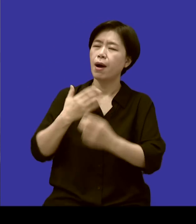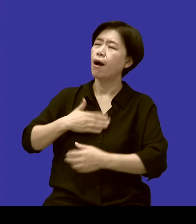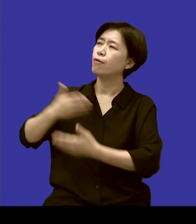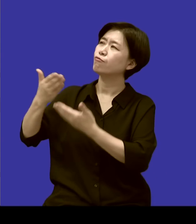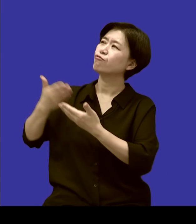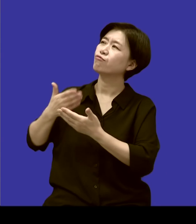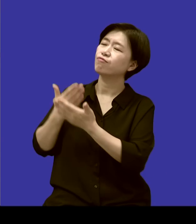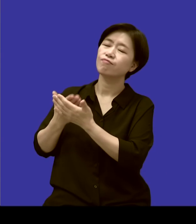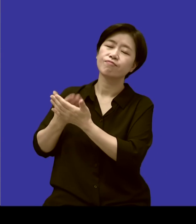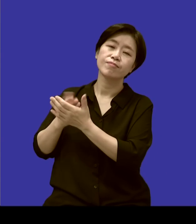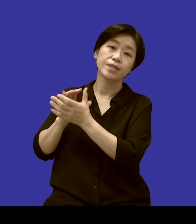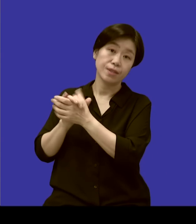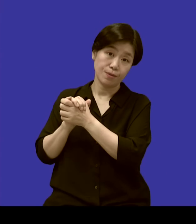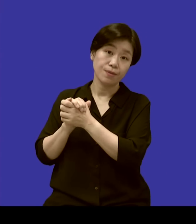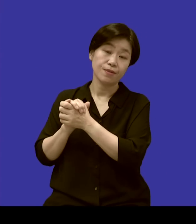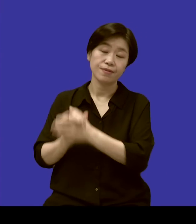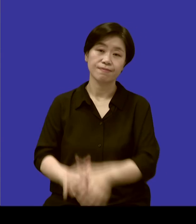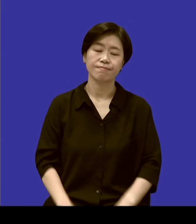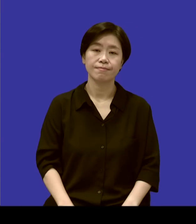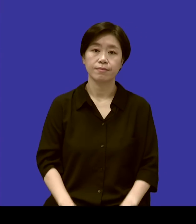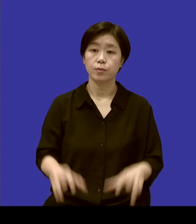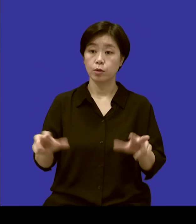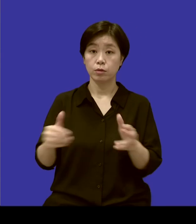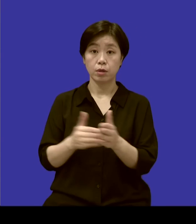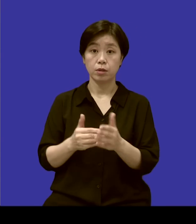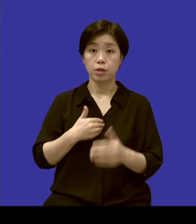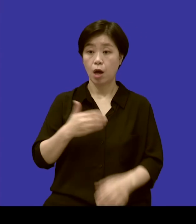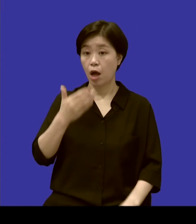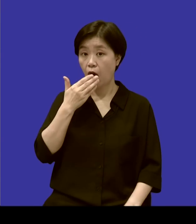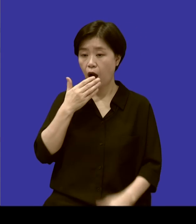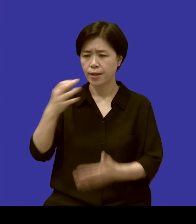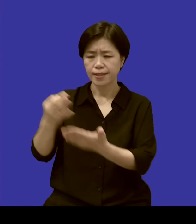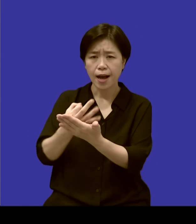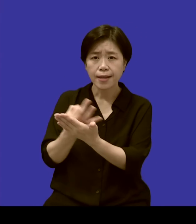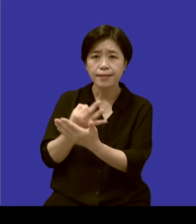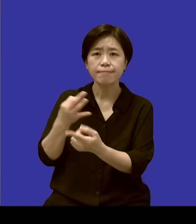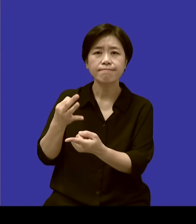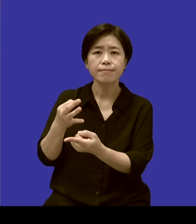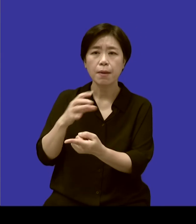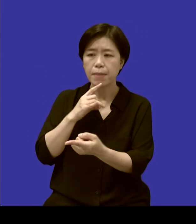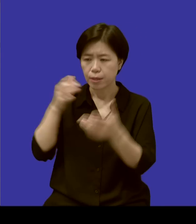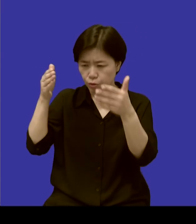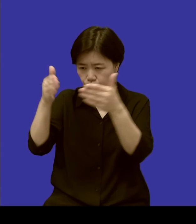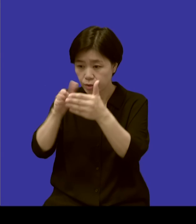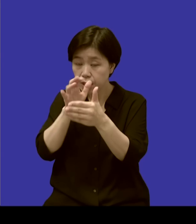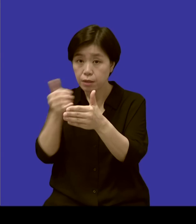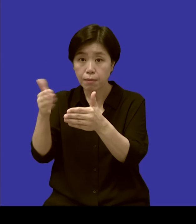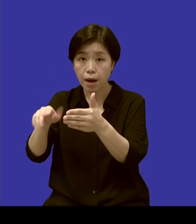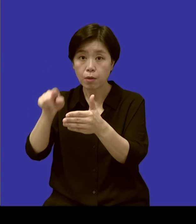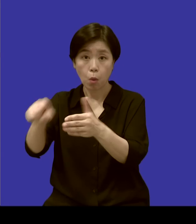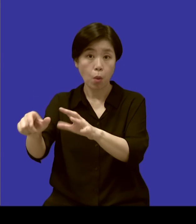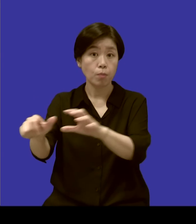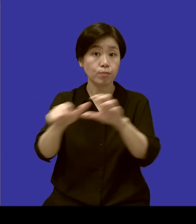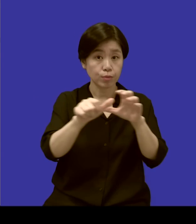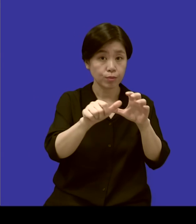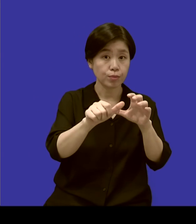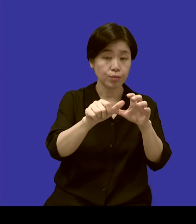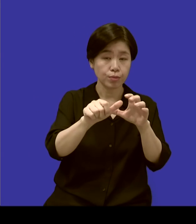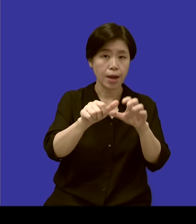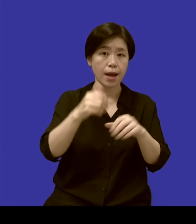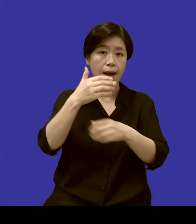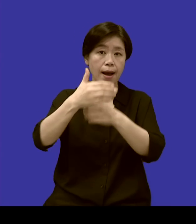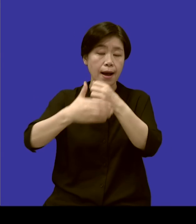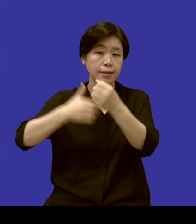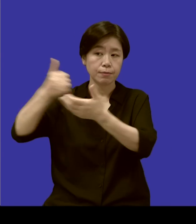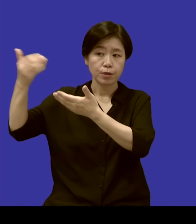그래서 그동안은 내가 먹고 사는 문제에만 집중했지만 이제는 제 인생의 이막에는 내가 하나님의